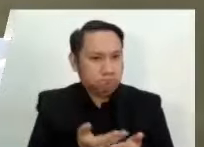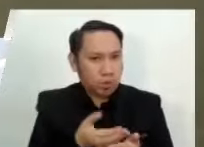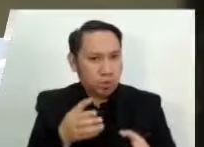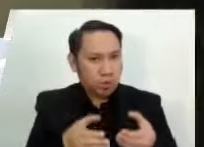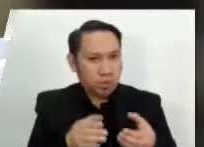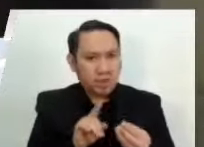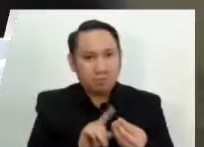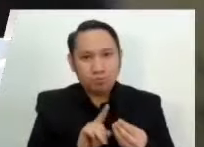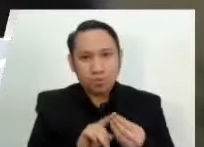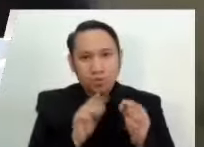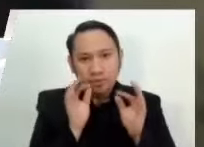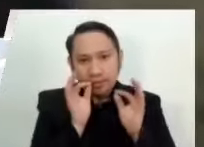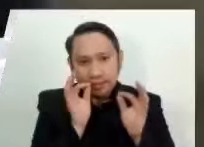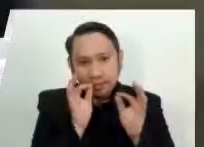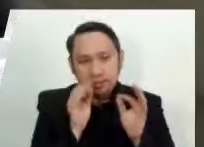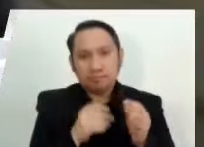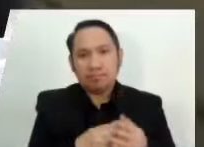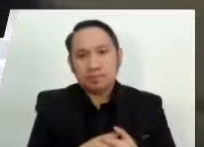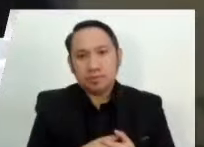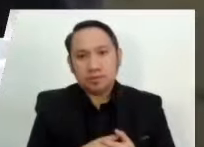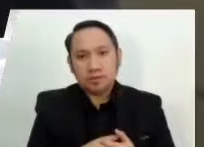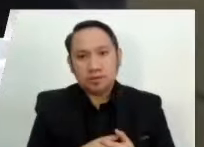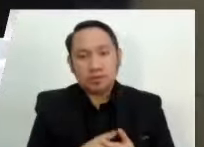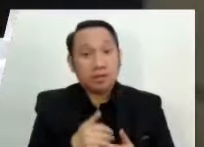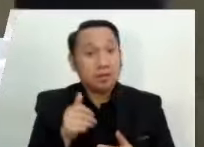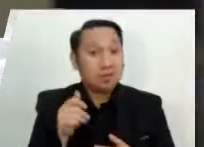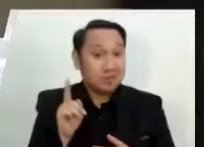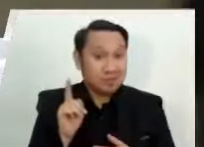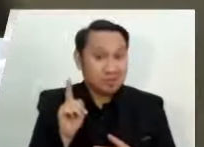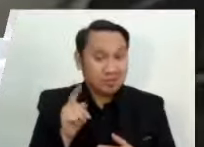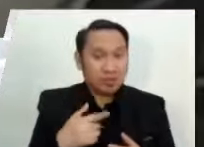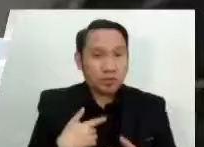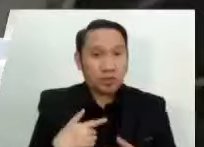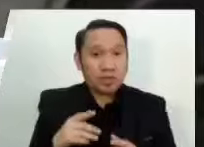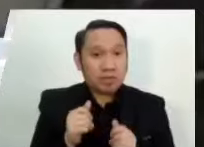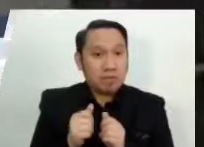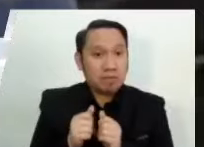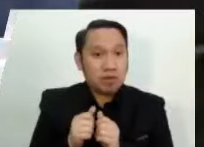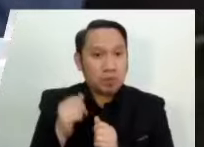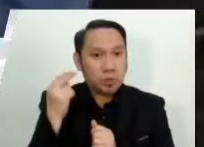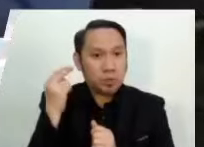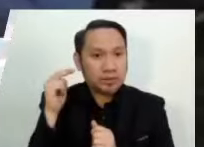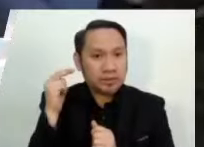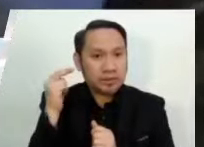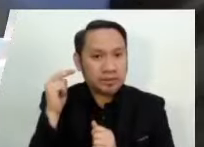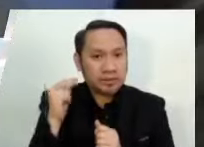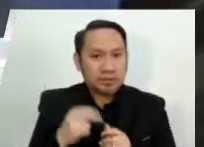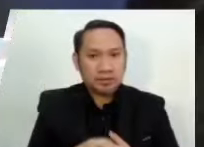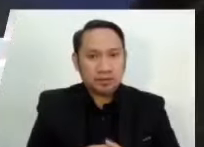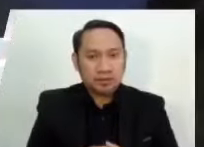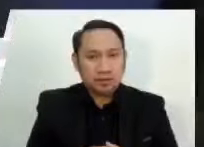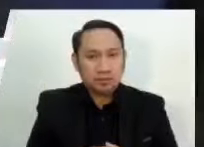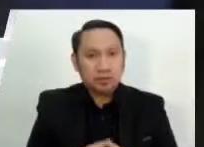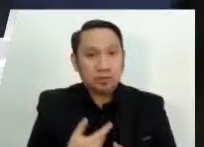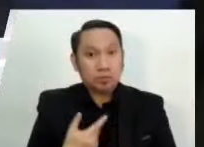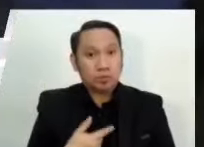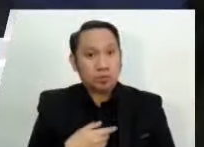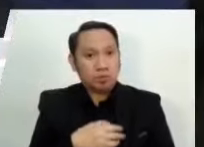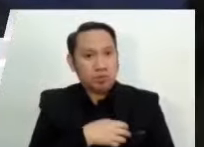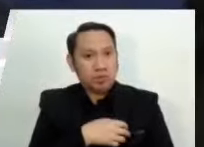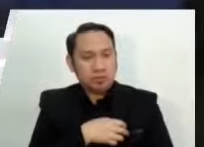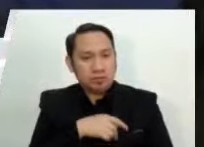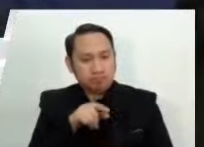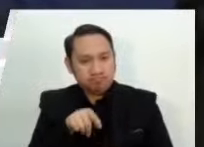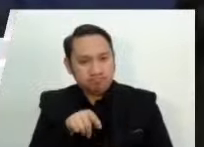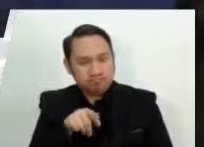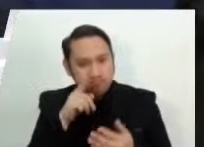Naaresto si alias Dave at ang 20-anyos niyang pamangkin na si alias Dion sa buy-bust operation ng pulisya sa Barangay Sampaloc sa Tanay,